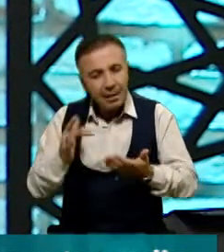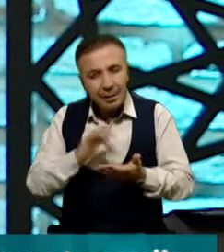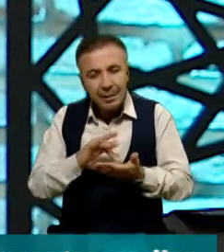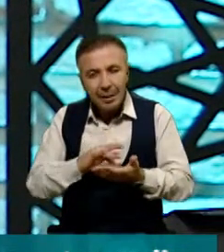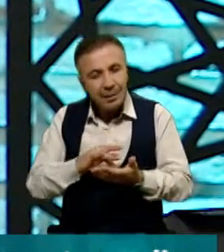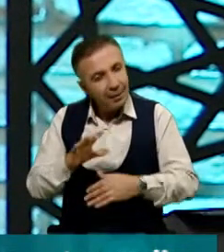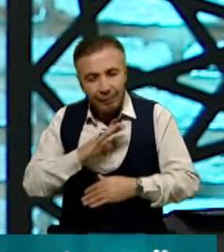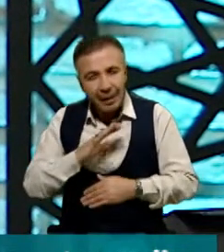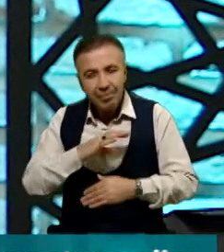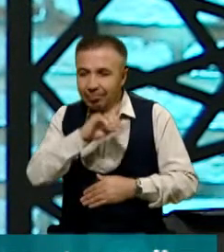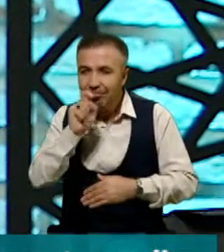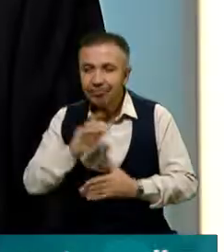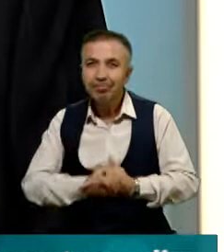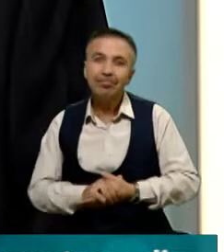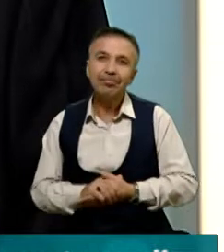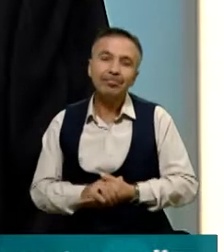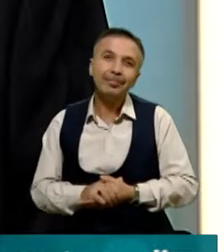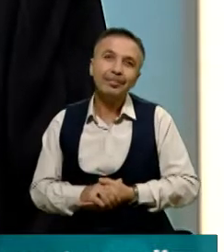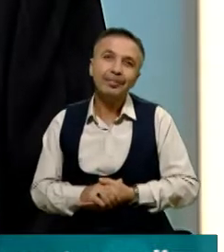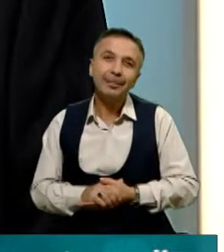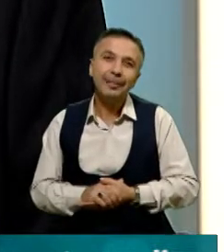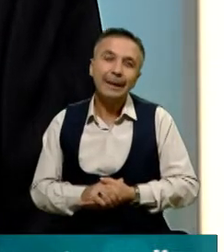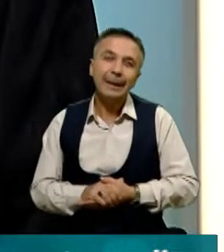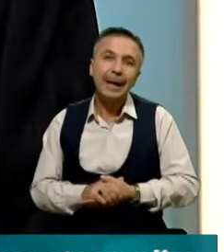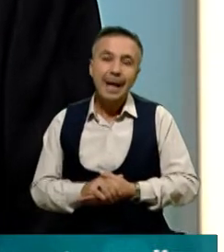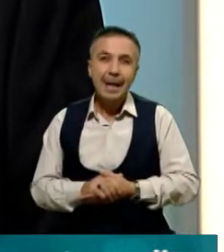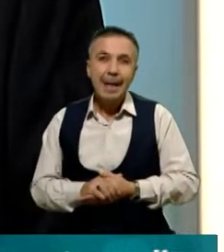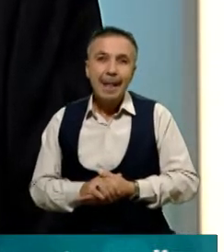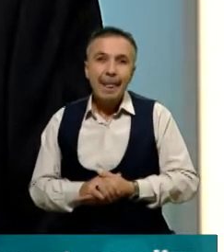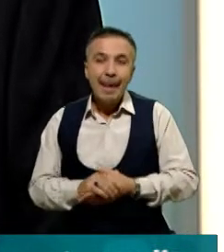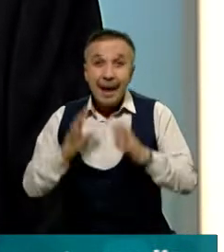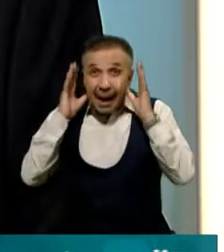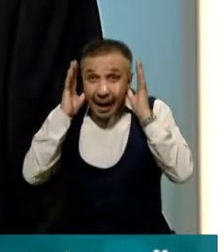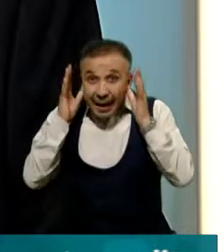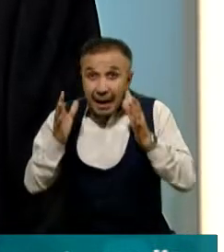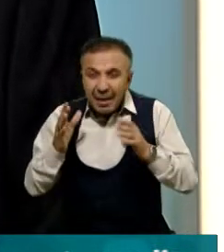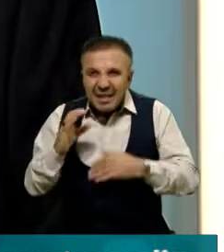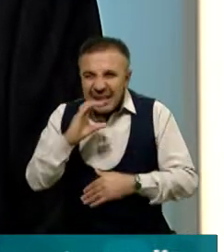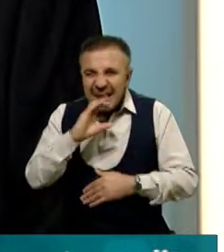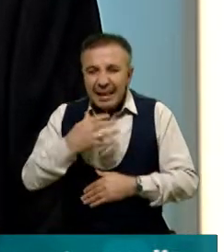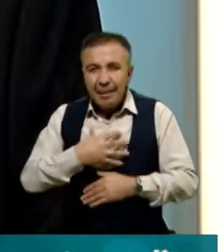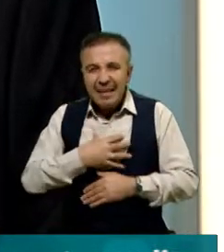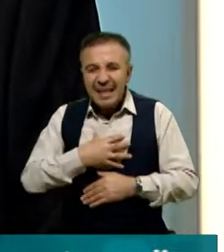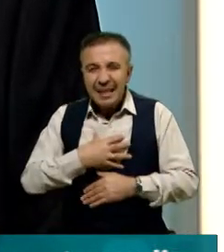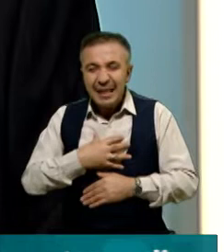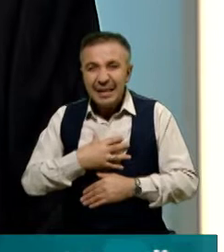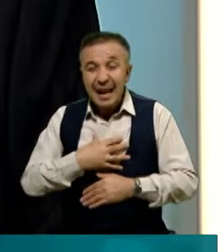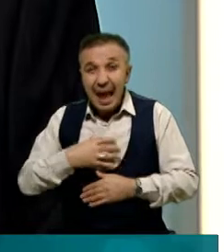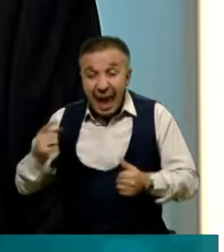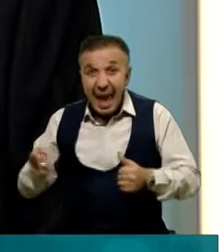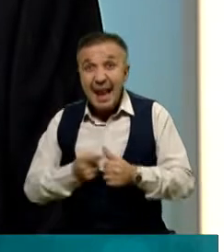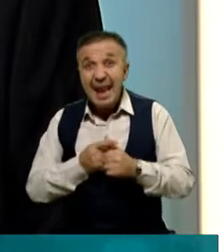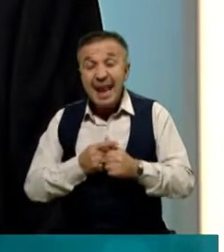göreceğiz mi Ne dersiniz şimdi namaz İslam dininin temel ibadetlerinden birisi